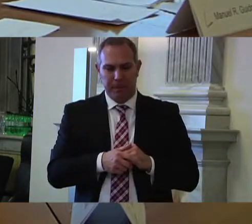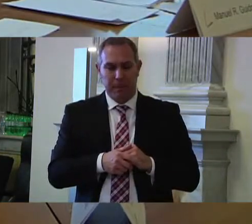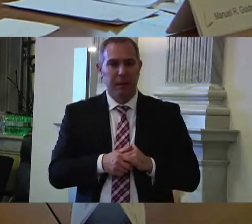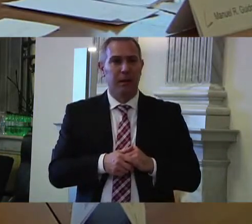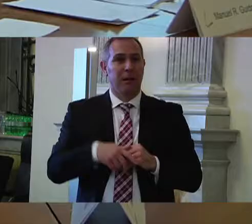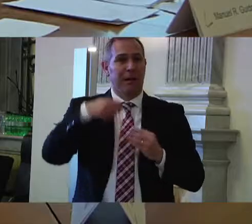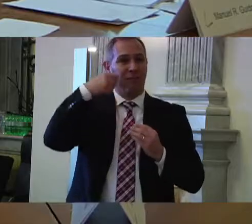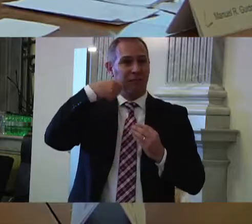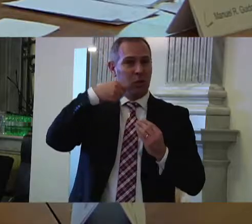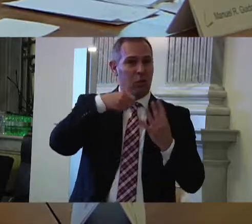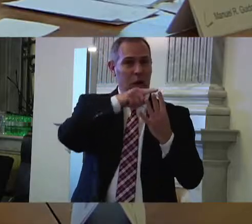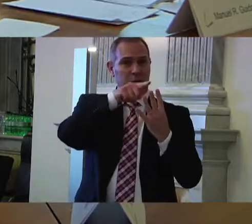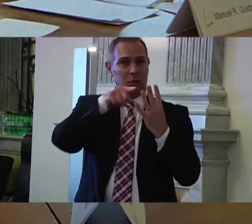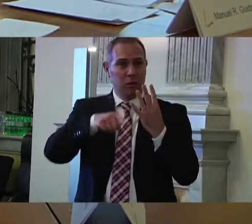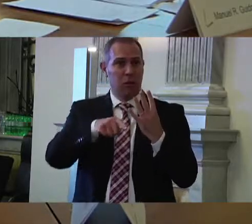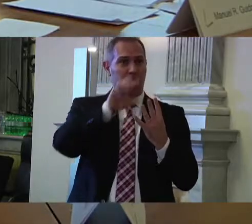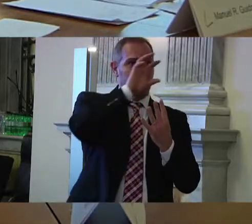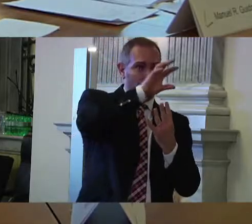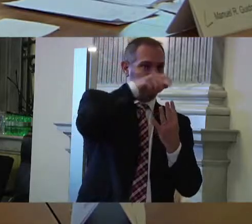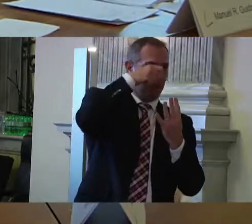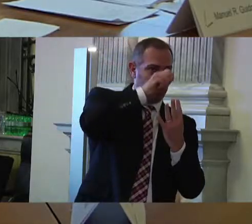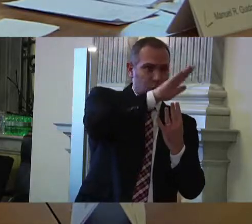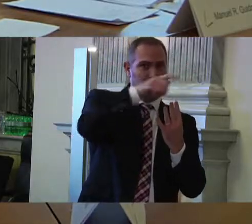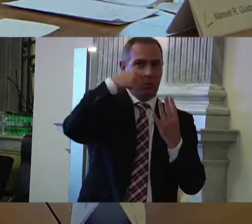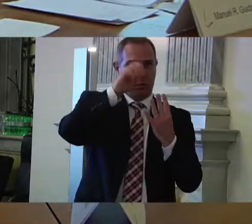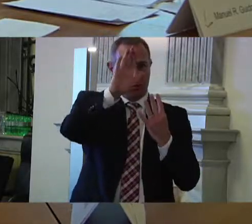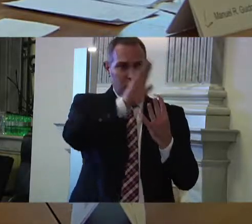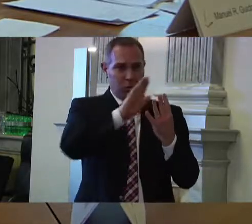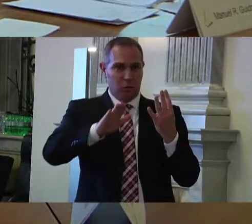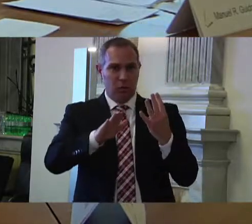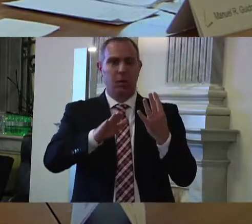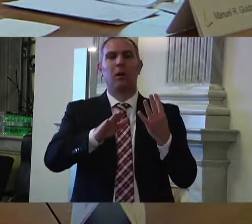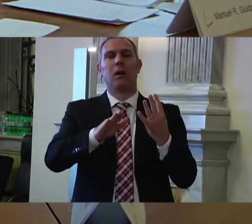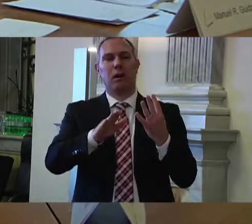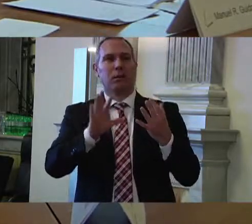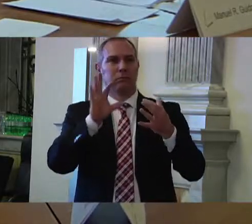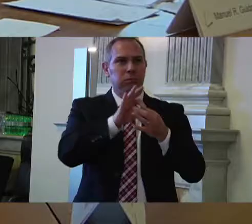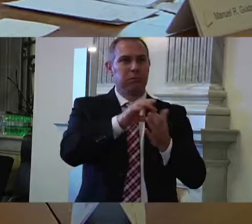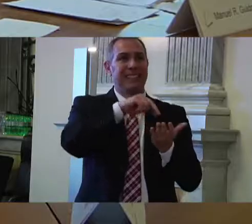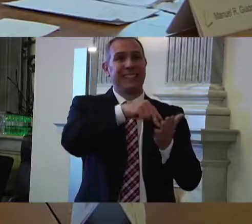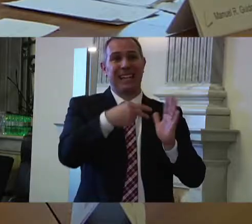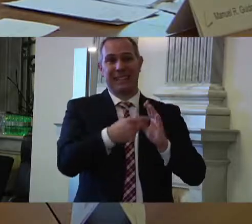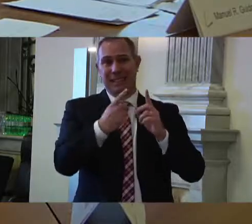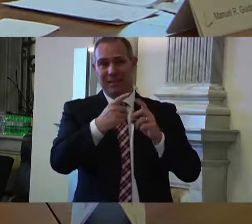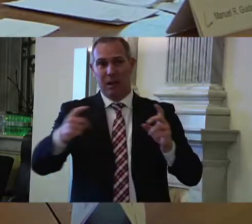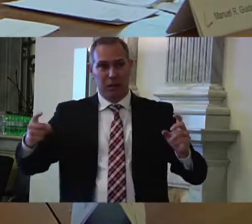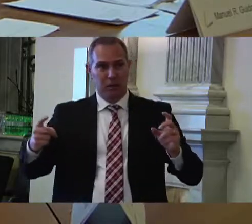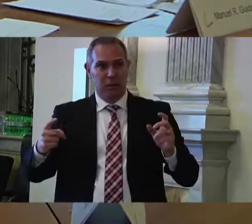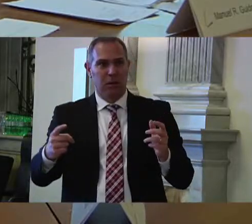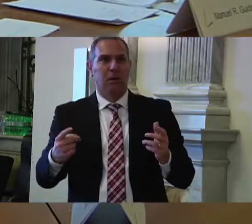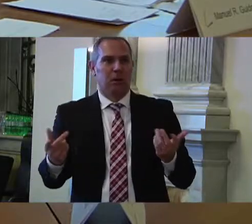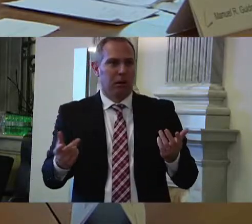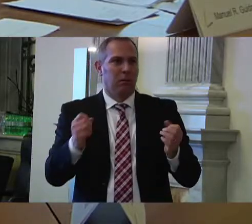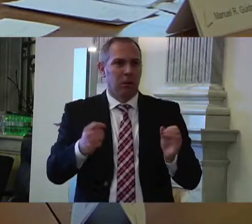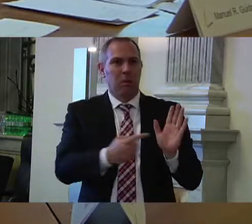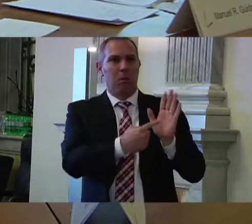4 video, uno per modulo, applicando tecniche diverse, quindi proprio per far vedere le diverse